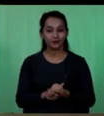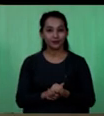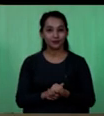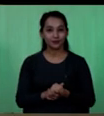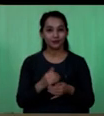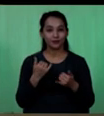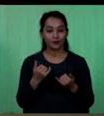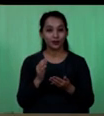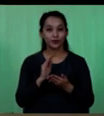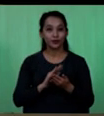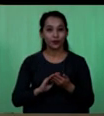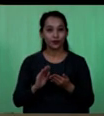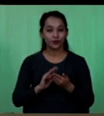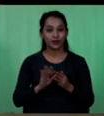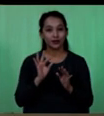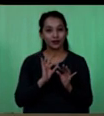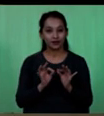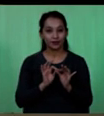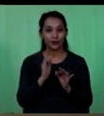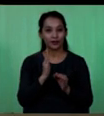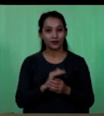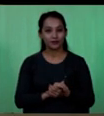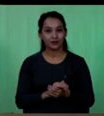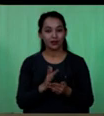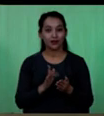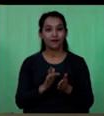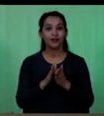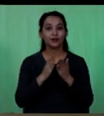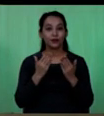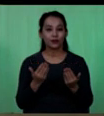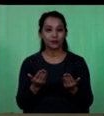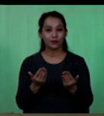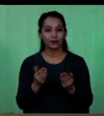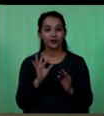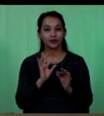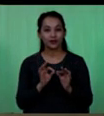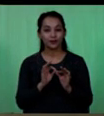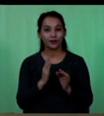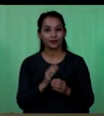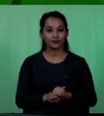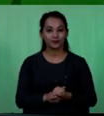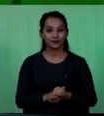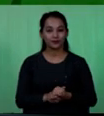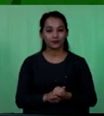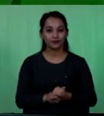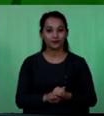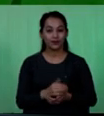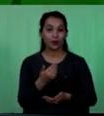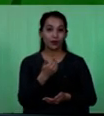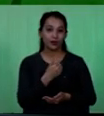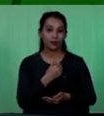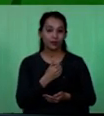Keling, endi yozganlaringizni tekshirib olsak. Daftaringizni ochib, tekshirib oling.